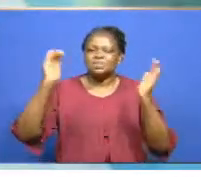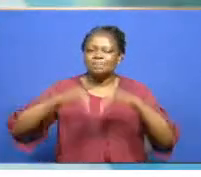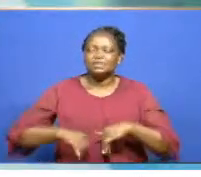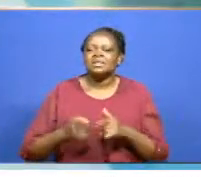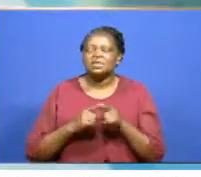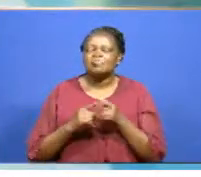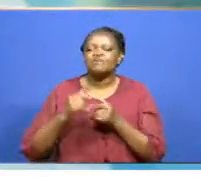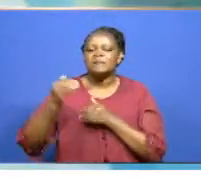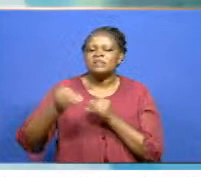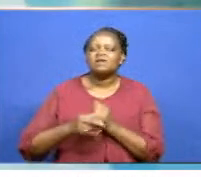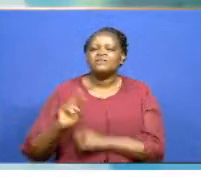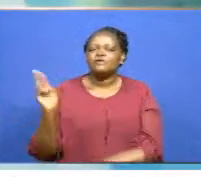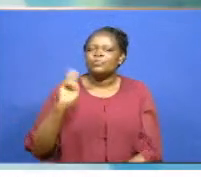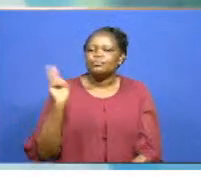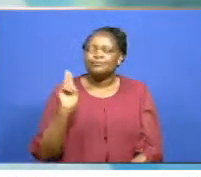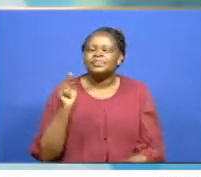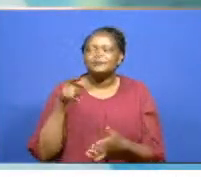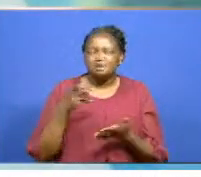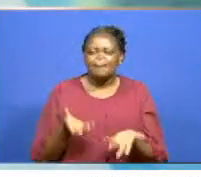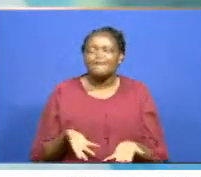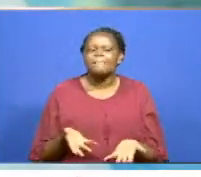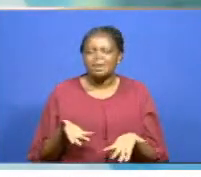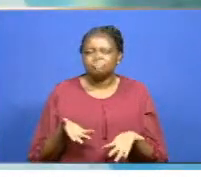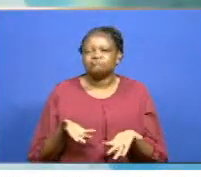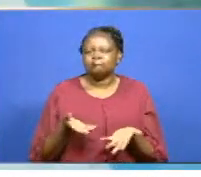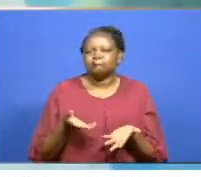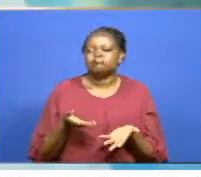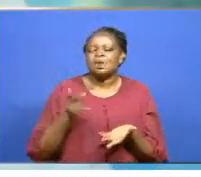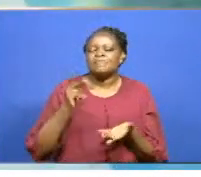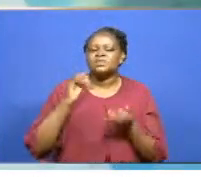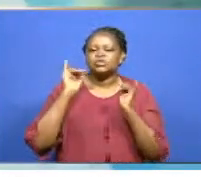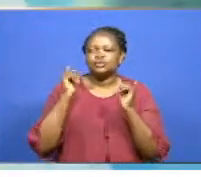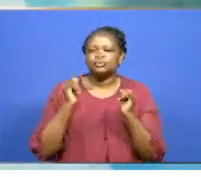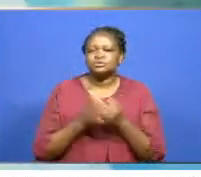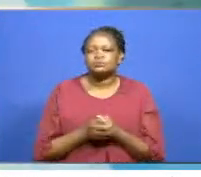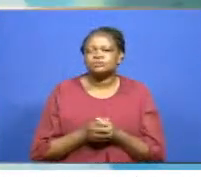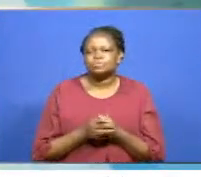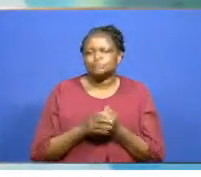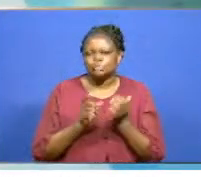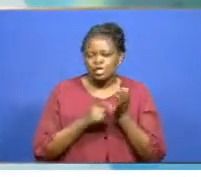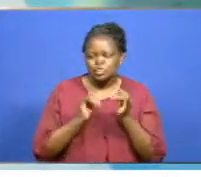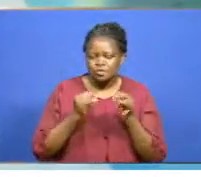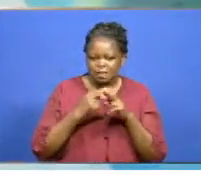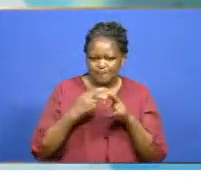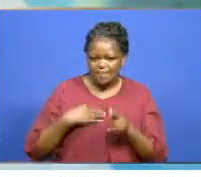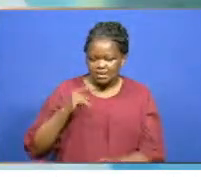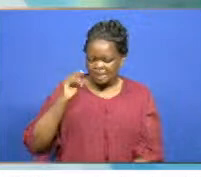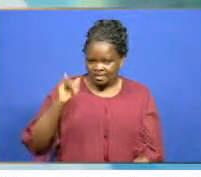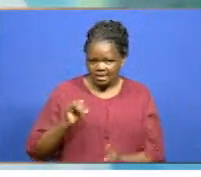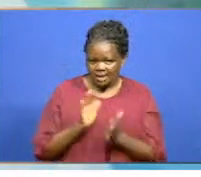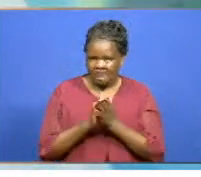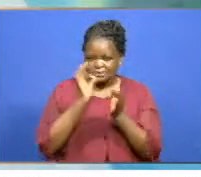basi mtazamaji, hayo yote ni hapa kwenye Tamrini ya Channel 1. Bila shaka naitwa Nancy Okware na